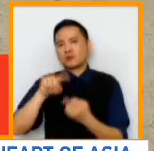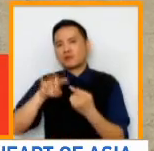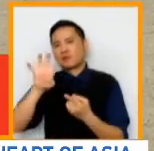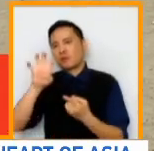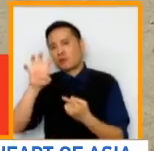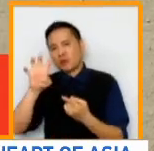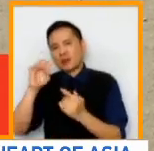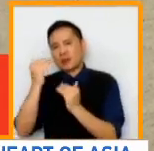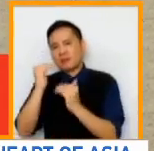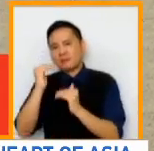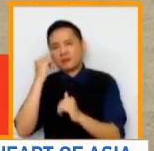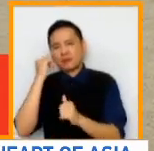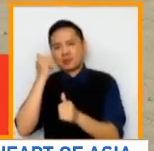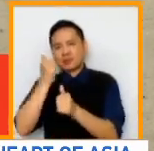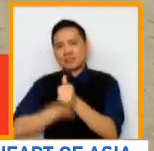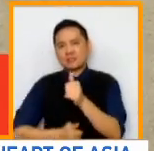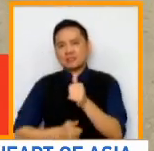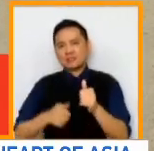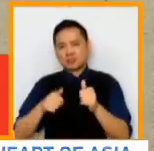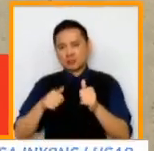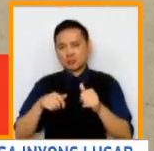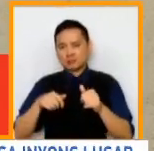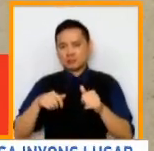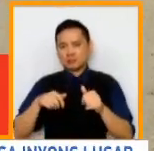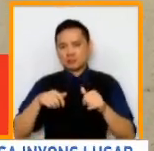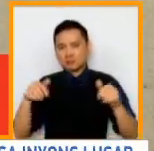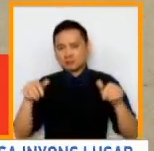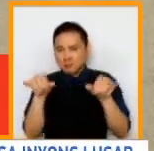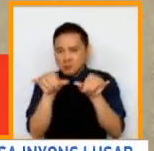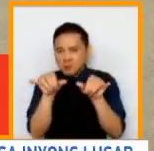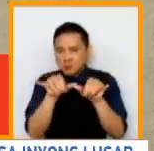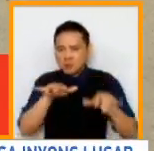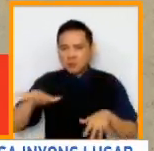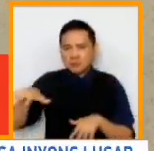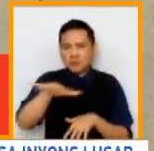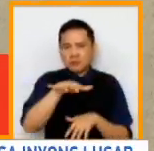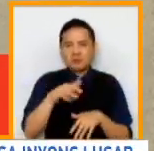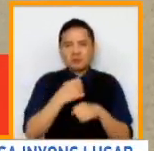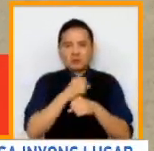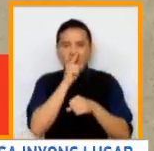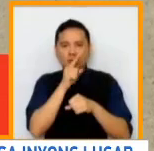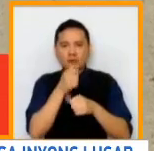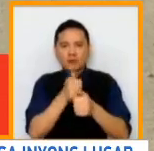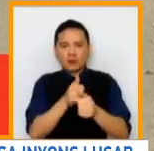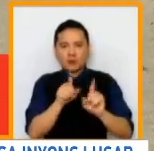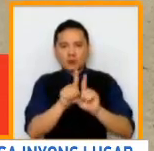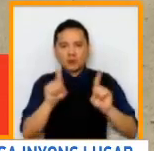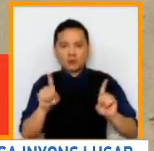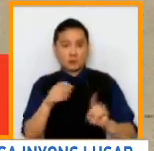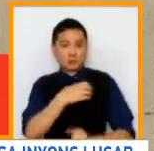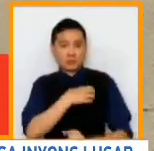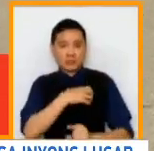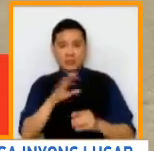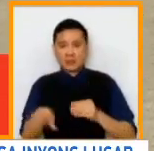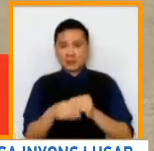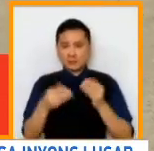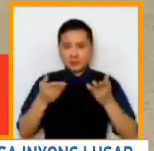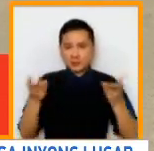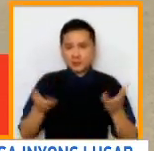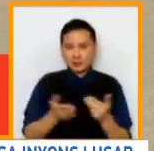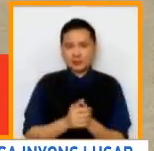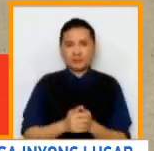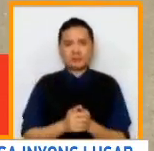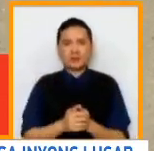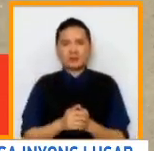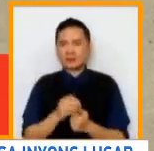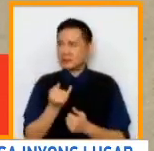higit isang ektaryang Dolomite Beach para masunod ang social distancing. Dinagdagan naman na ang mga pulis dito. Simula ngayong araw, nasa 100 pulis